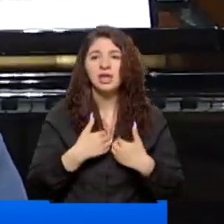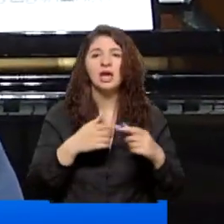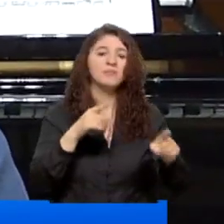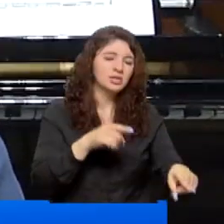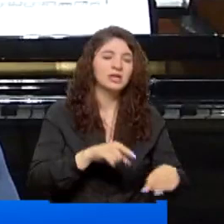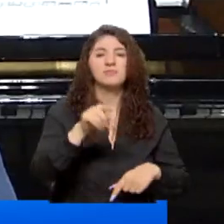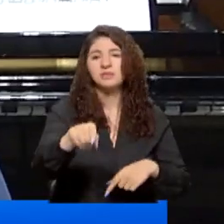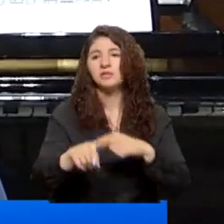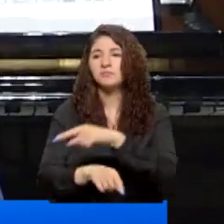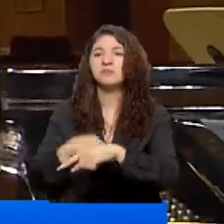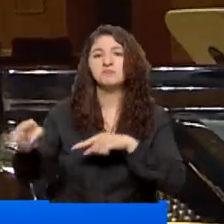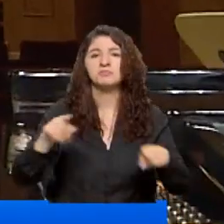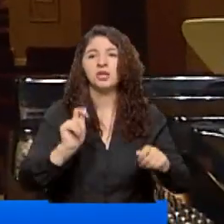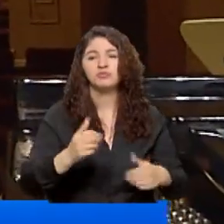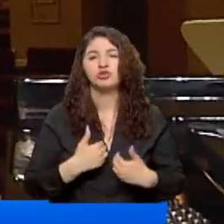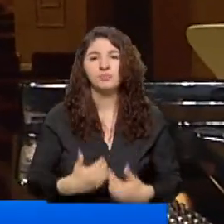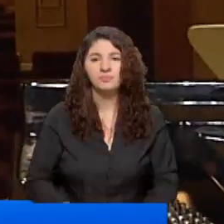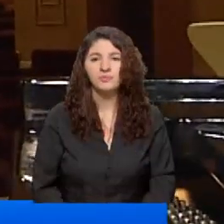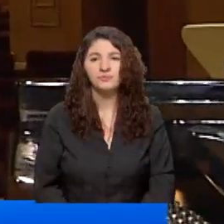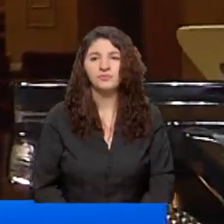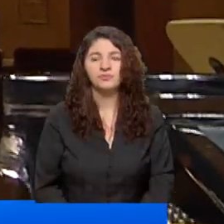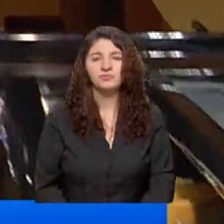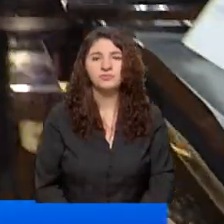kah biri nikah diğerini çalıştık